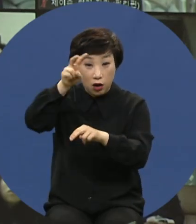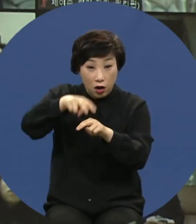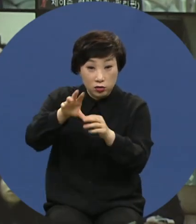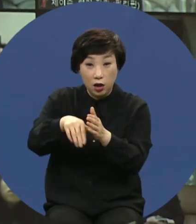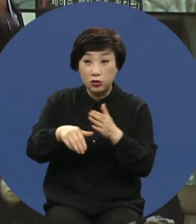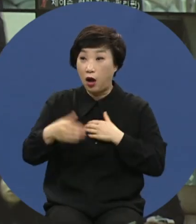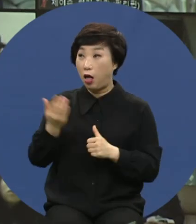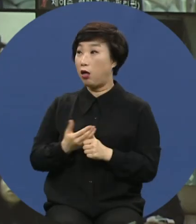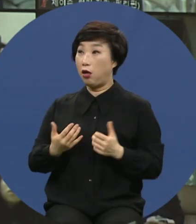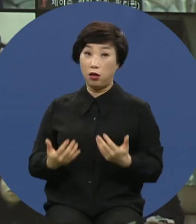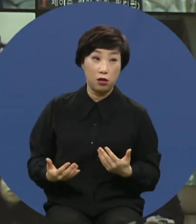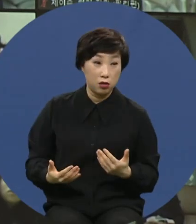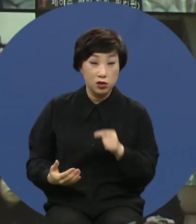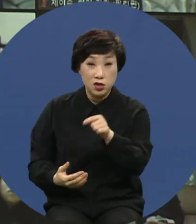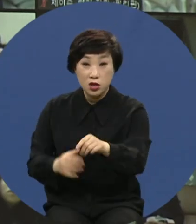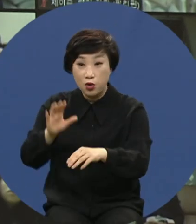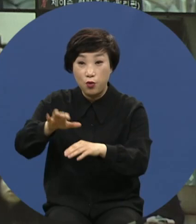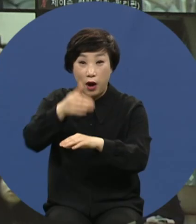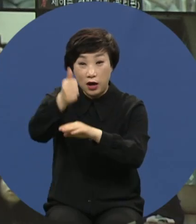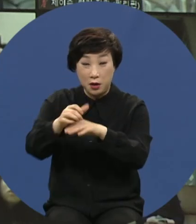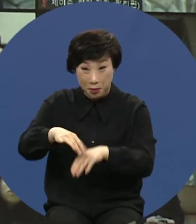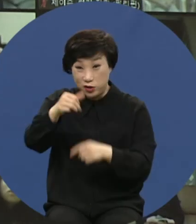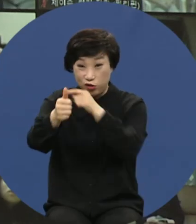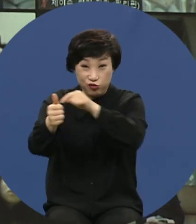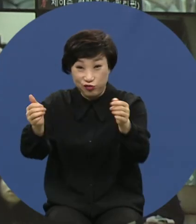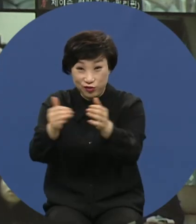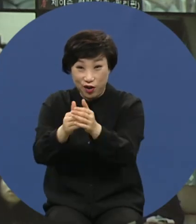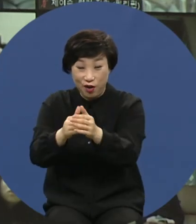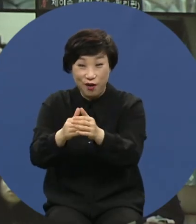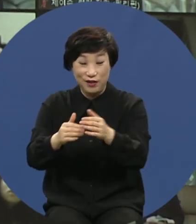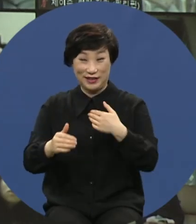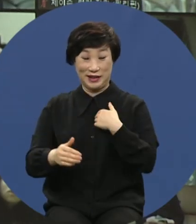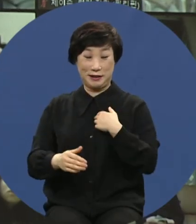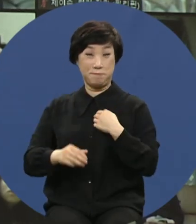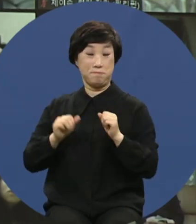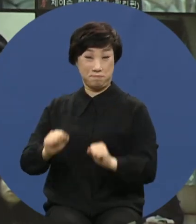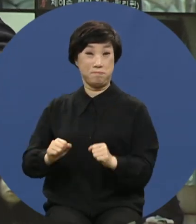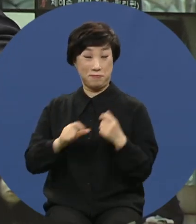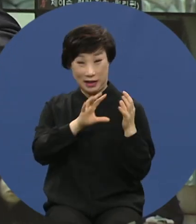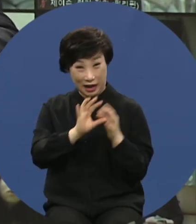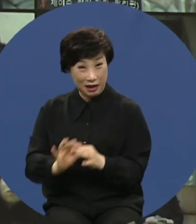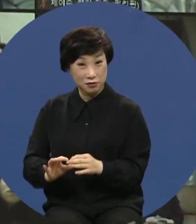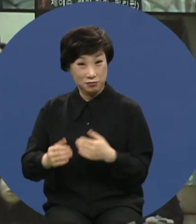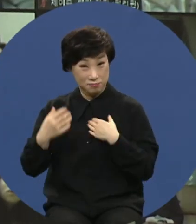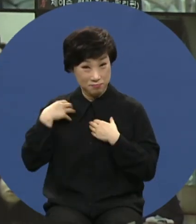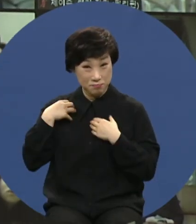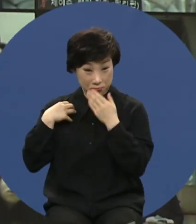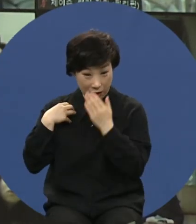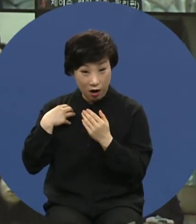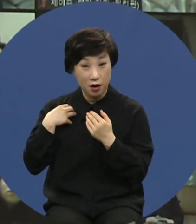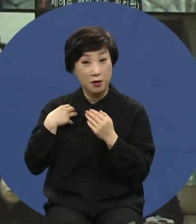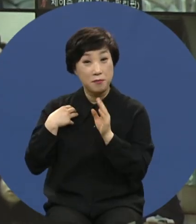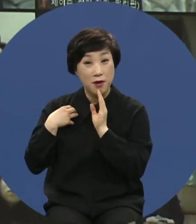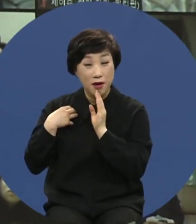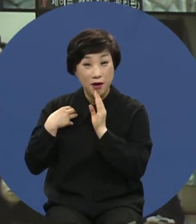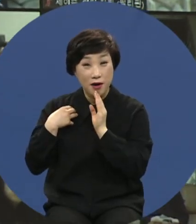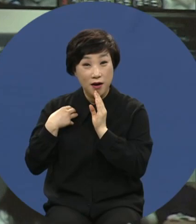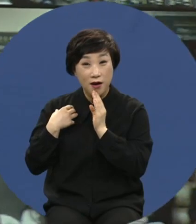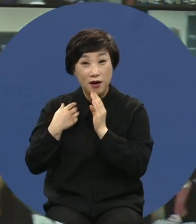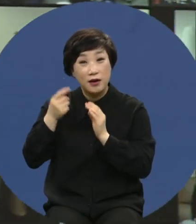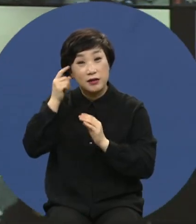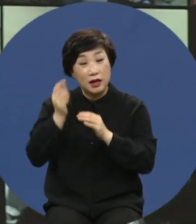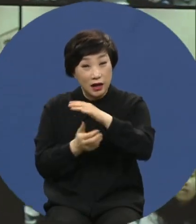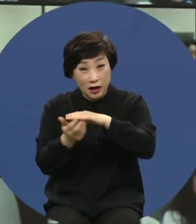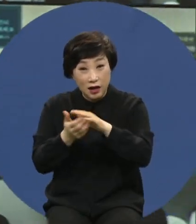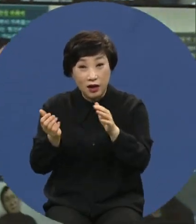않겠는가? 그러면 그 왕을 먼저 죽이면 왕 되기 전에 죽이면 내가 계속 왕 되지 않겠는가? 이런